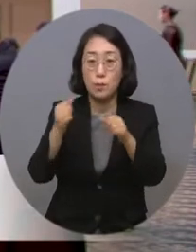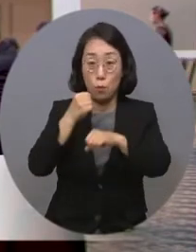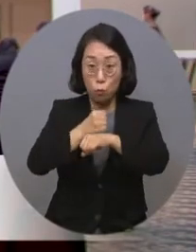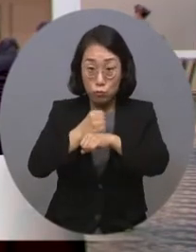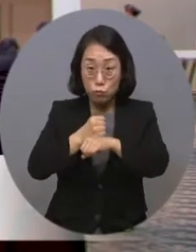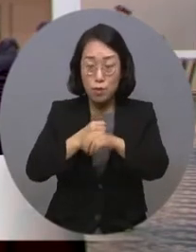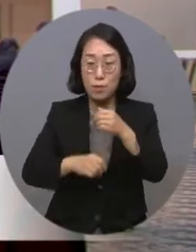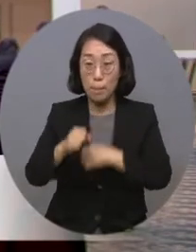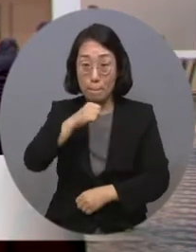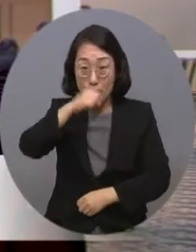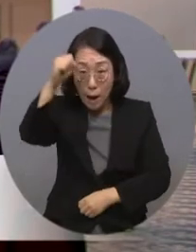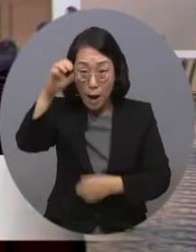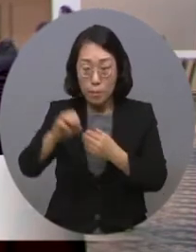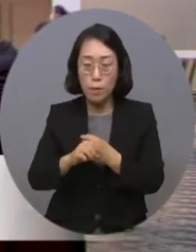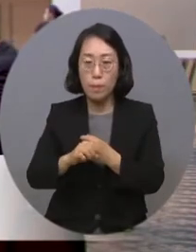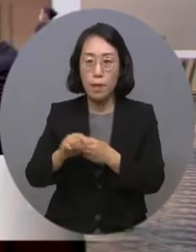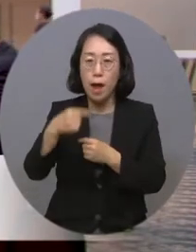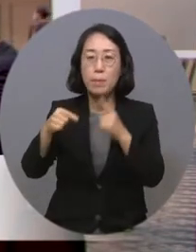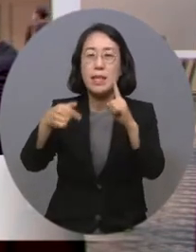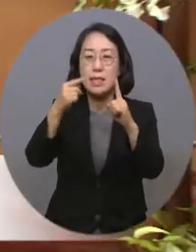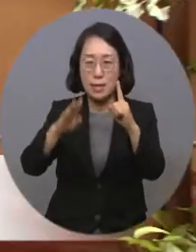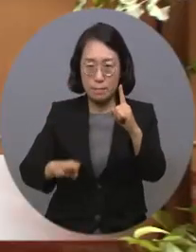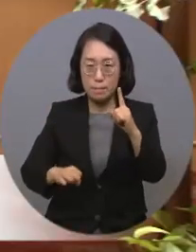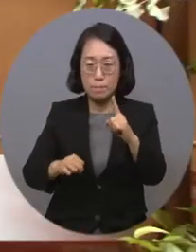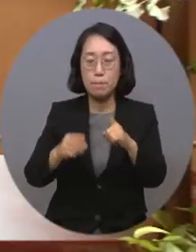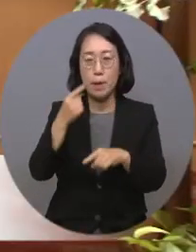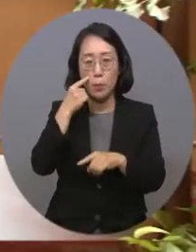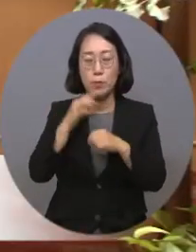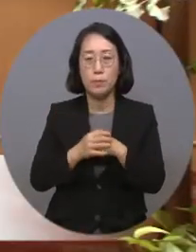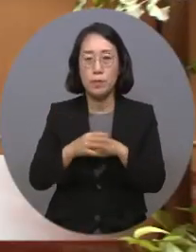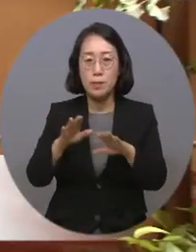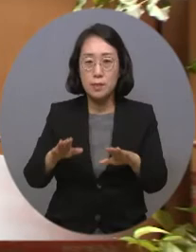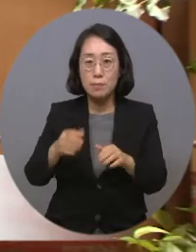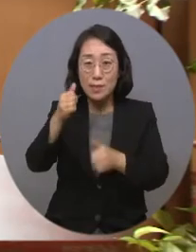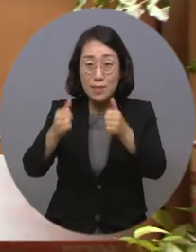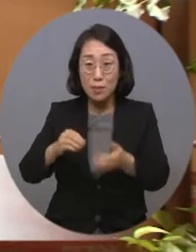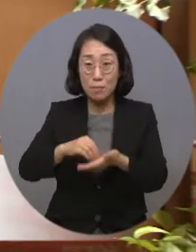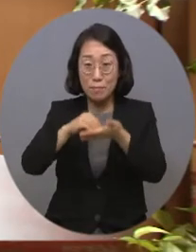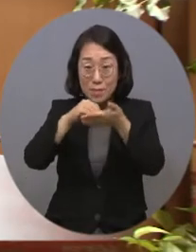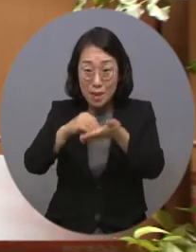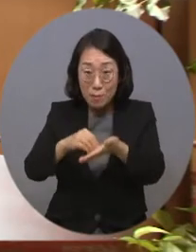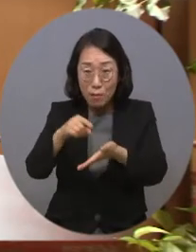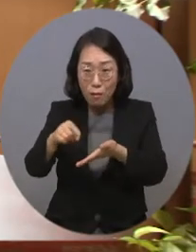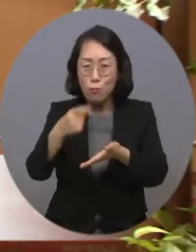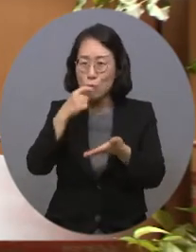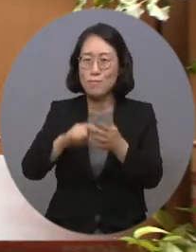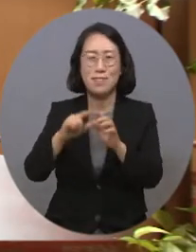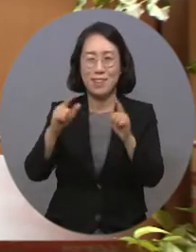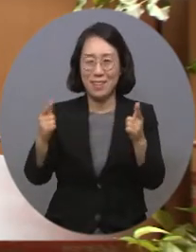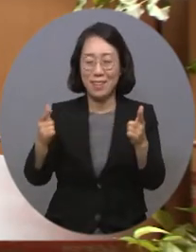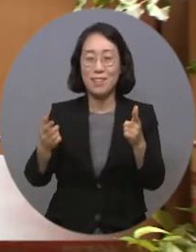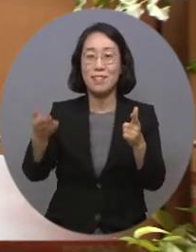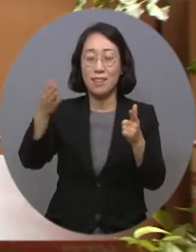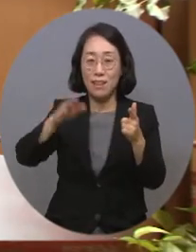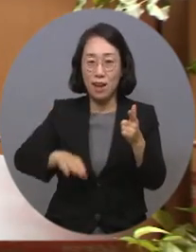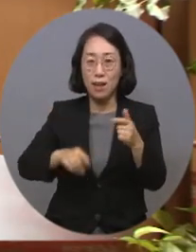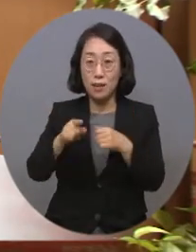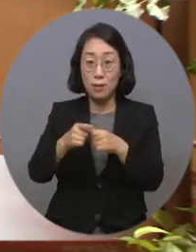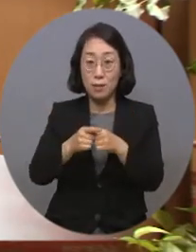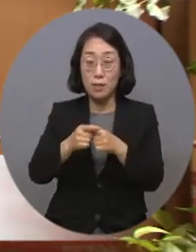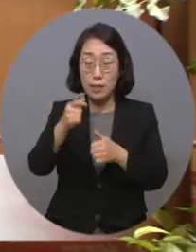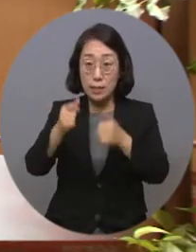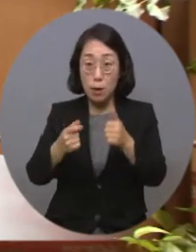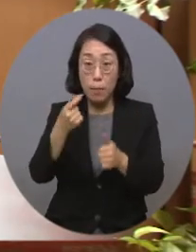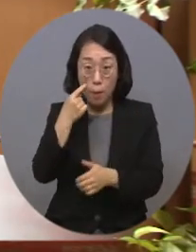일도 pm 이 너무 폴더를 하고 싶고요 저희가 쉽을 친다는 게 참 쉽진 않은데 이렇게 시험을 치